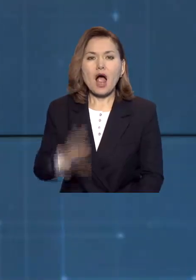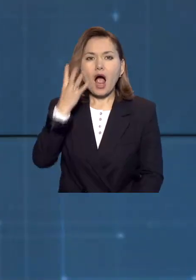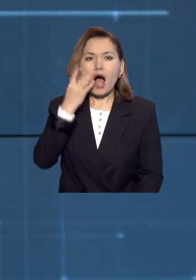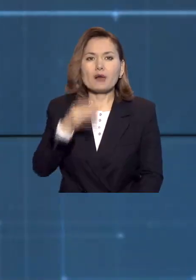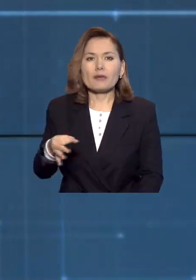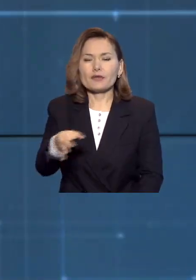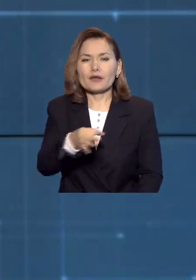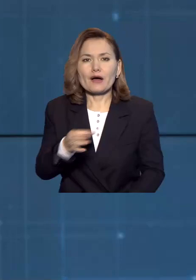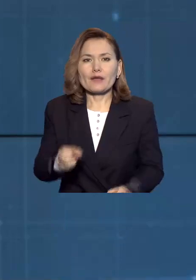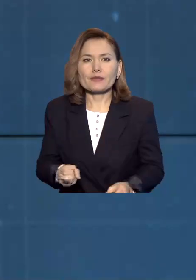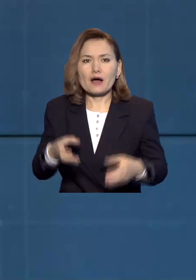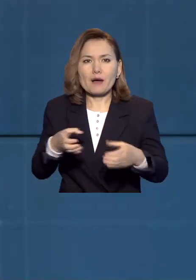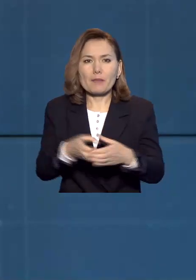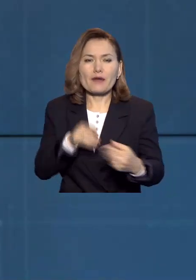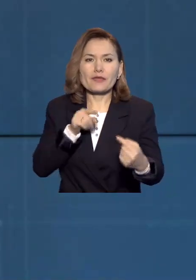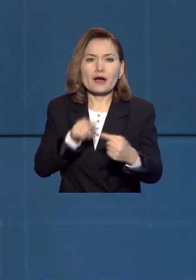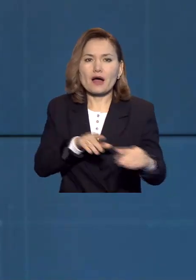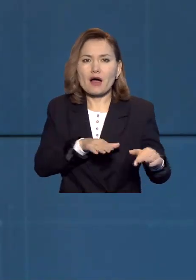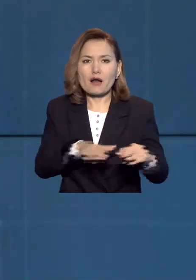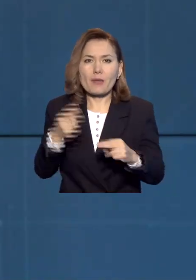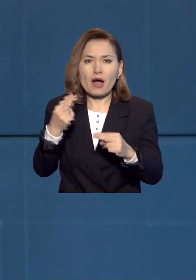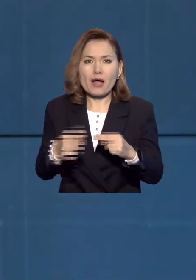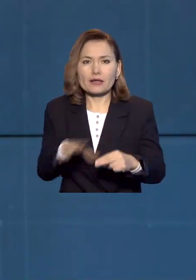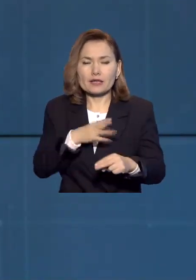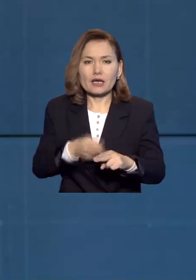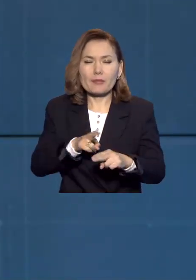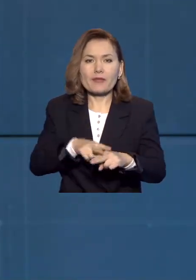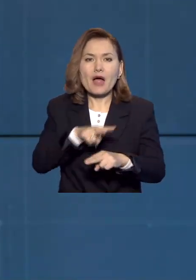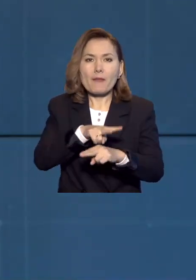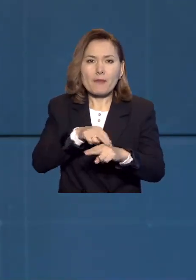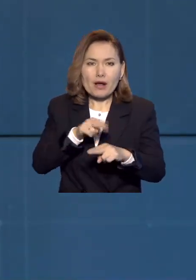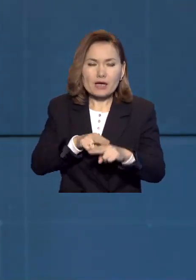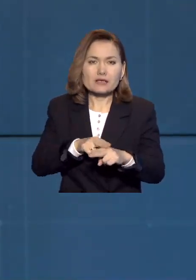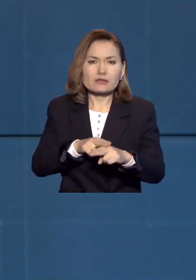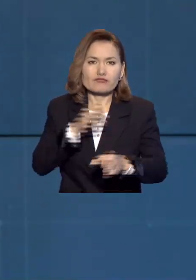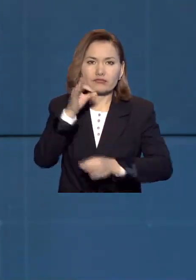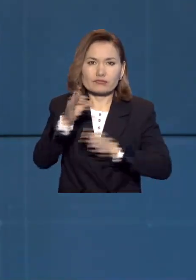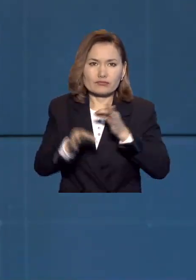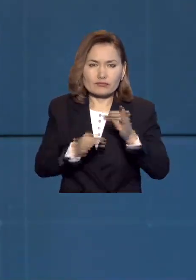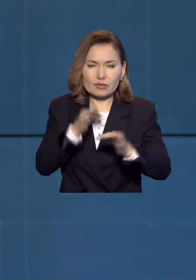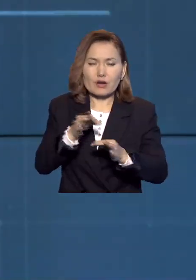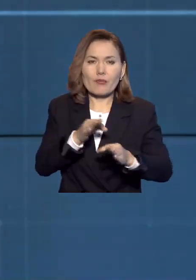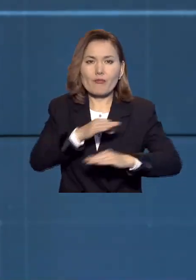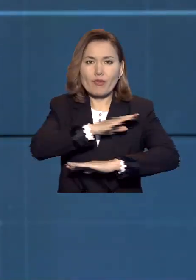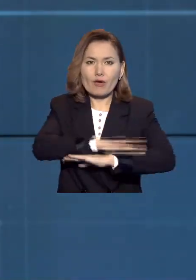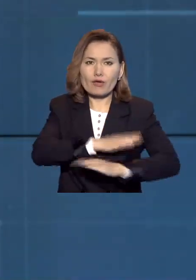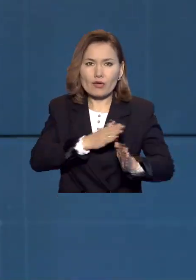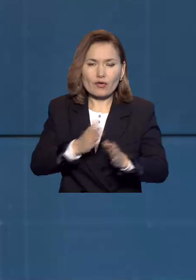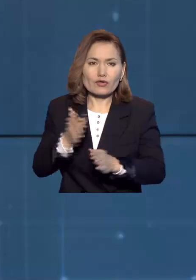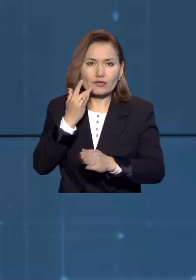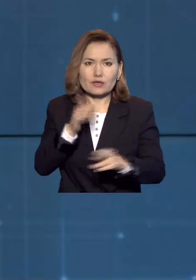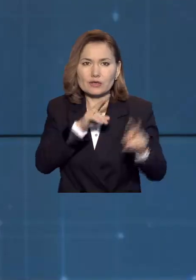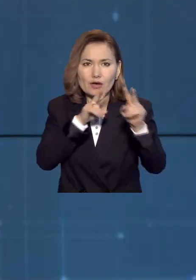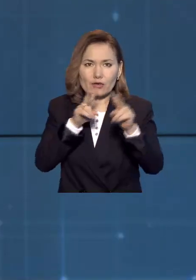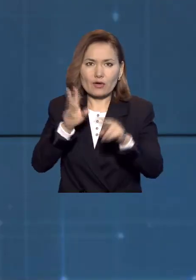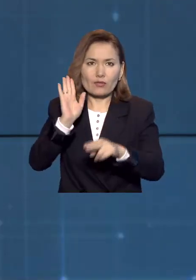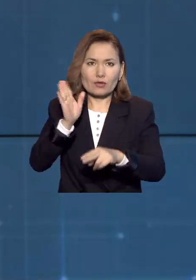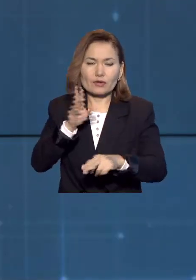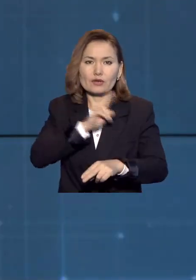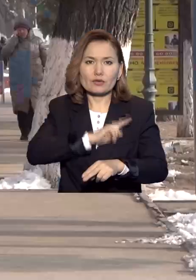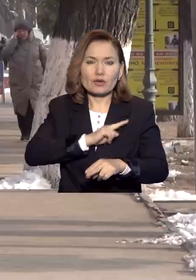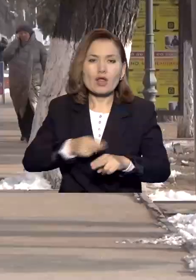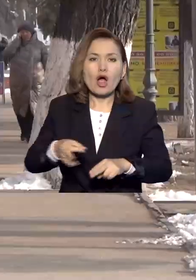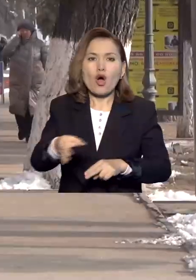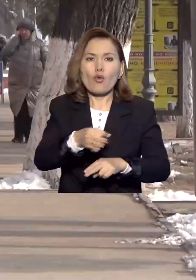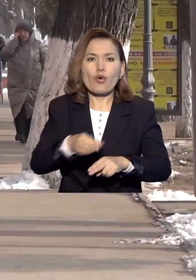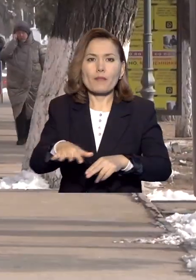Алматы облысында лаңкестерге қарсы операциялар аяқталды. Бірақ полицейлер күшейтілген режимде жұмыс істеп, қоғамдық тәртіпті қамтамасыз етіп отыр. Облыс